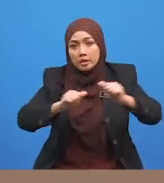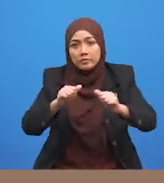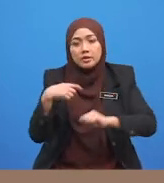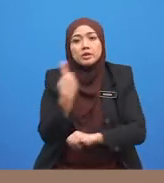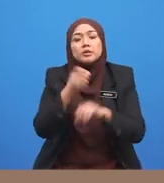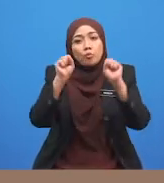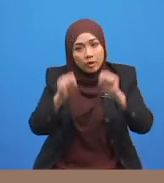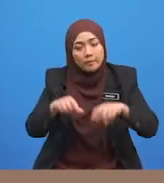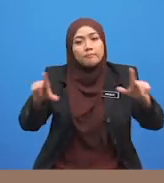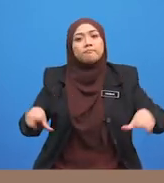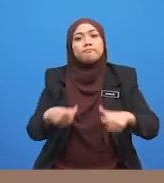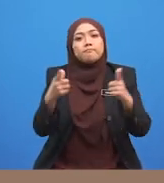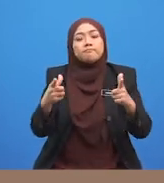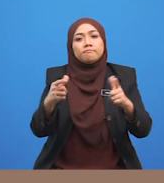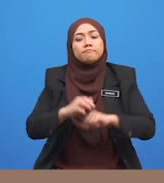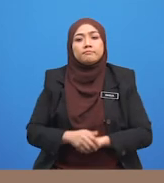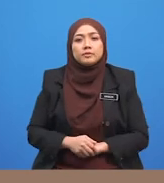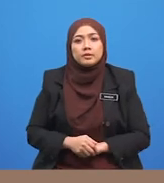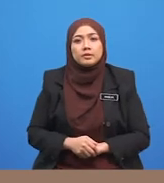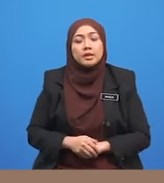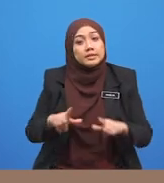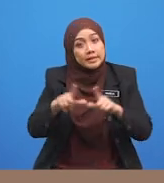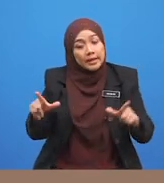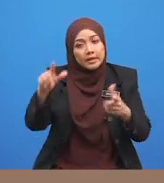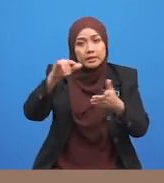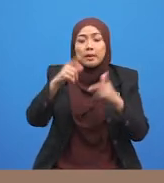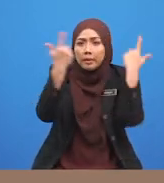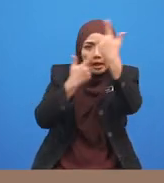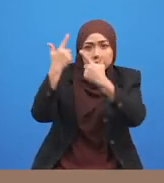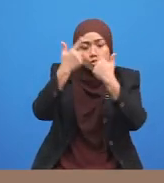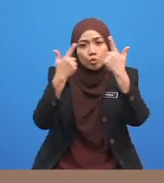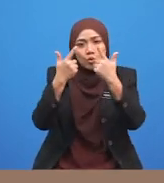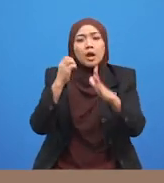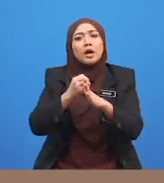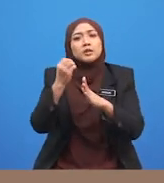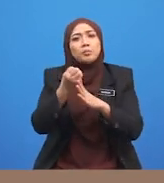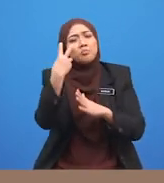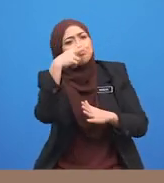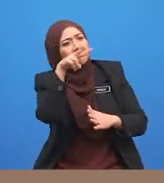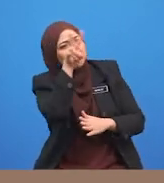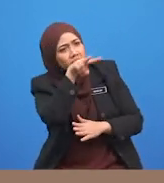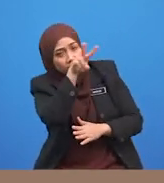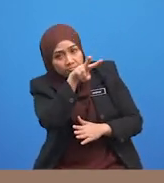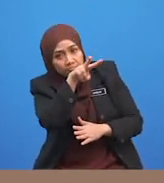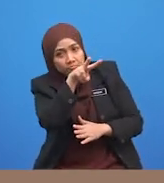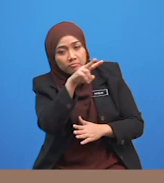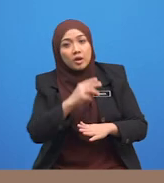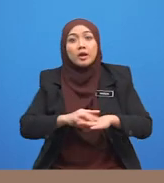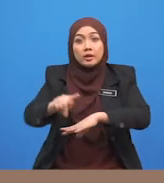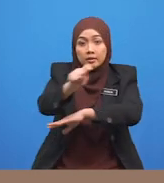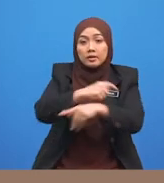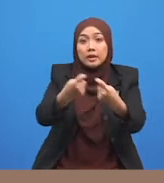kita lakukan di sana. Selain melancong atau sekadar bersia-sia di kawasan tasik, kita